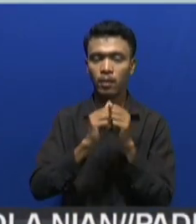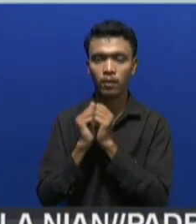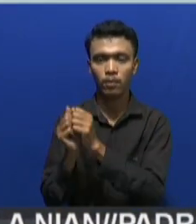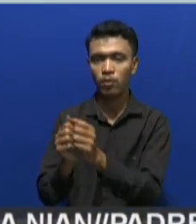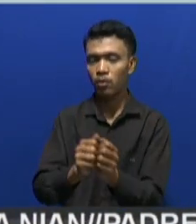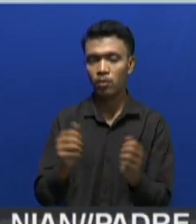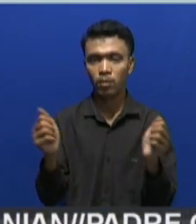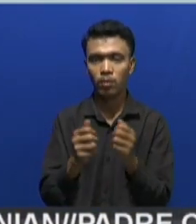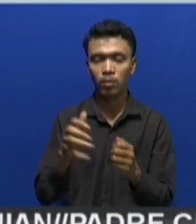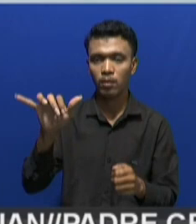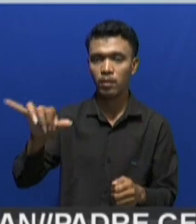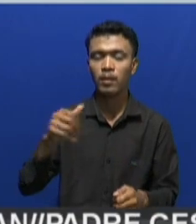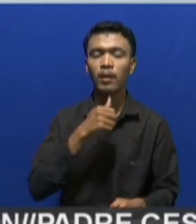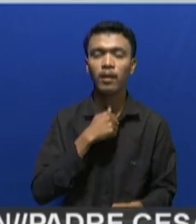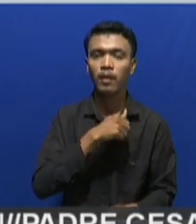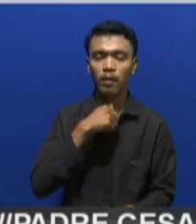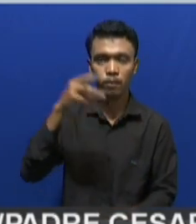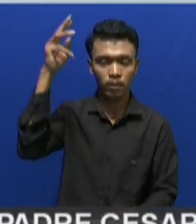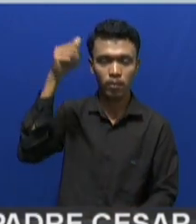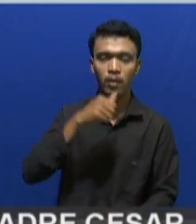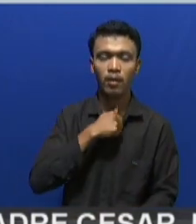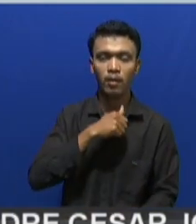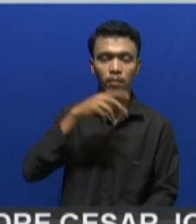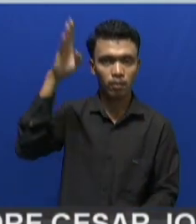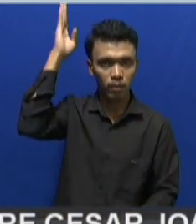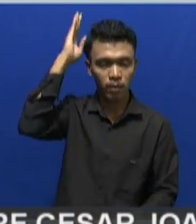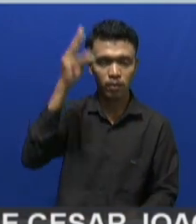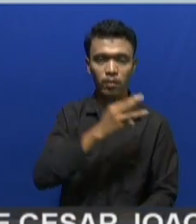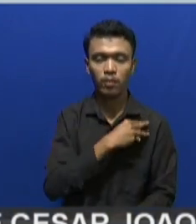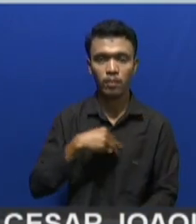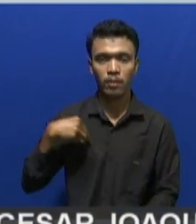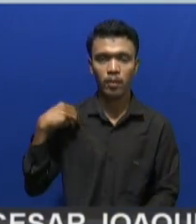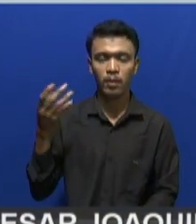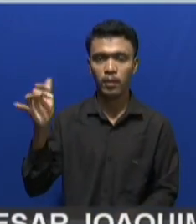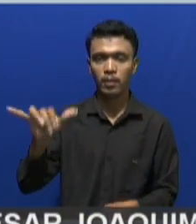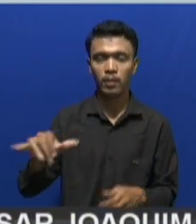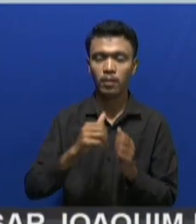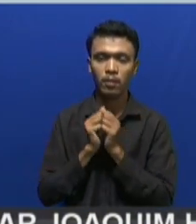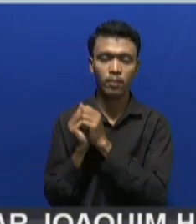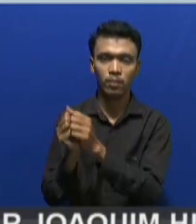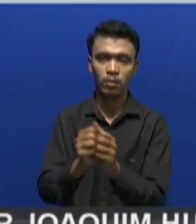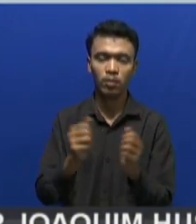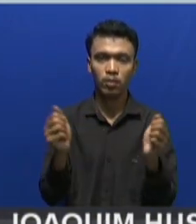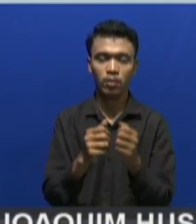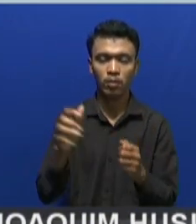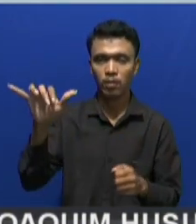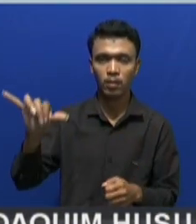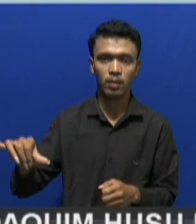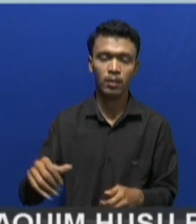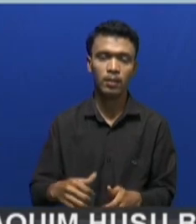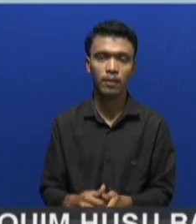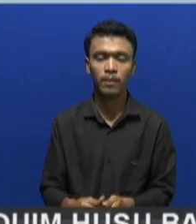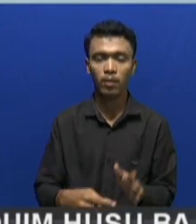Amululik, bispo, madre sira, hamutu ko sira. Iha sirania hakas ang